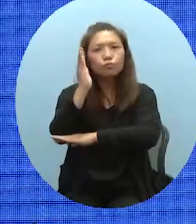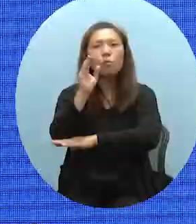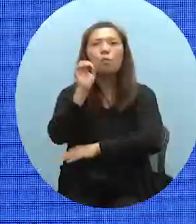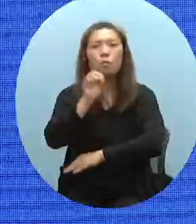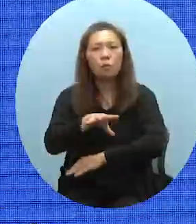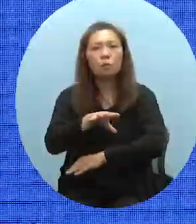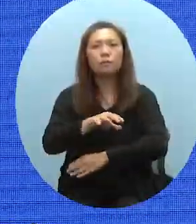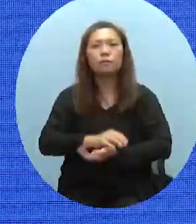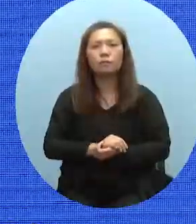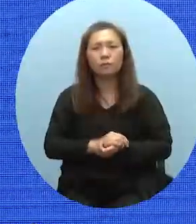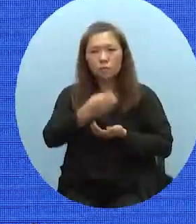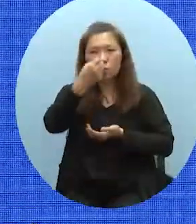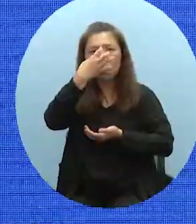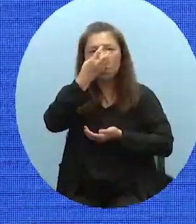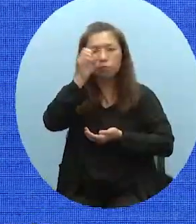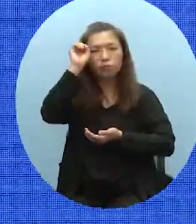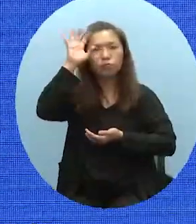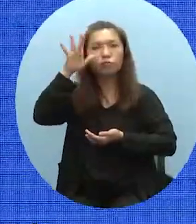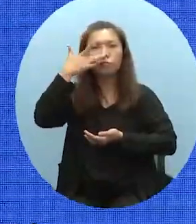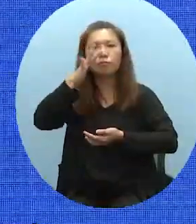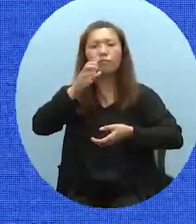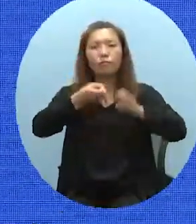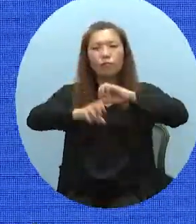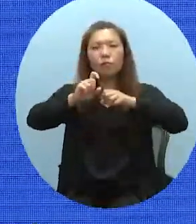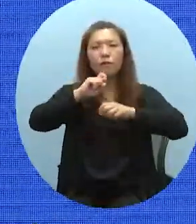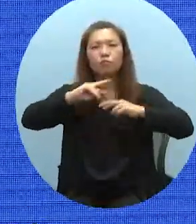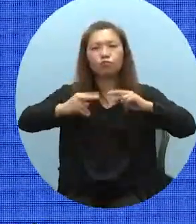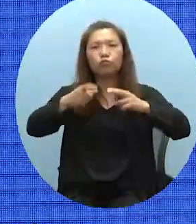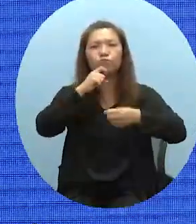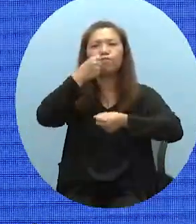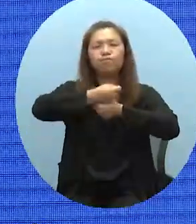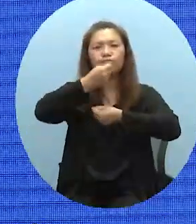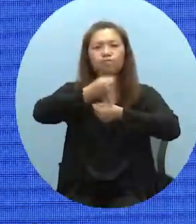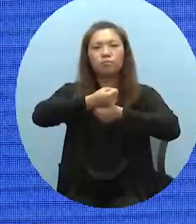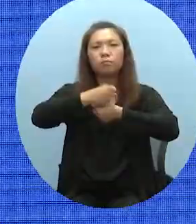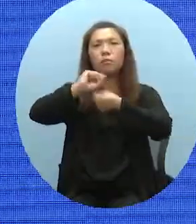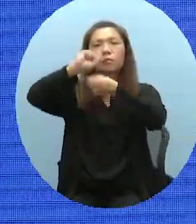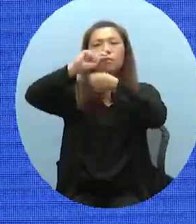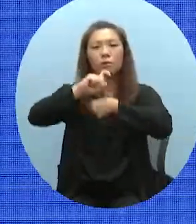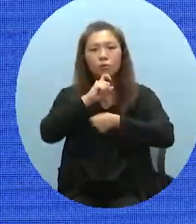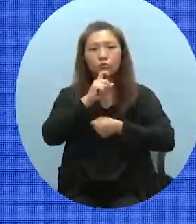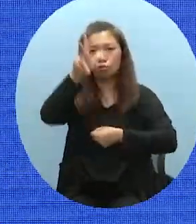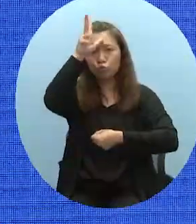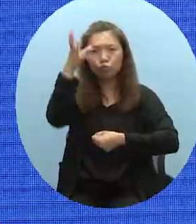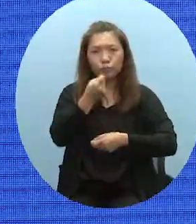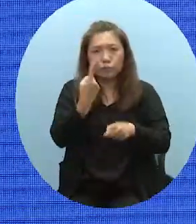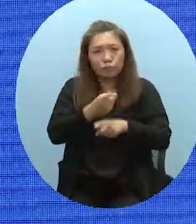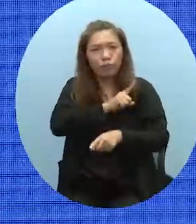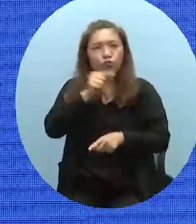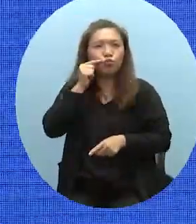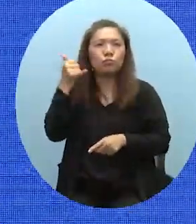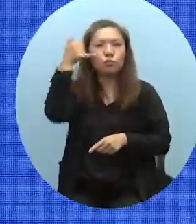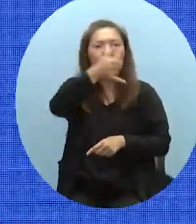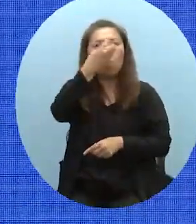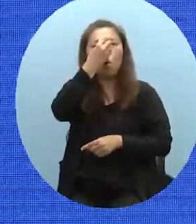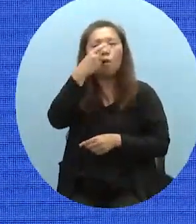到，香港創新科技產業迅速興起，主席親自考察了